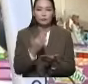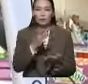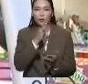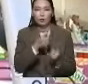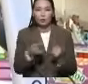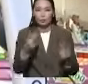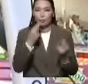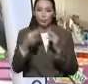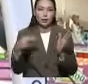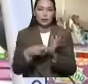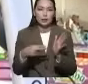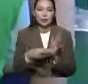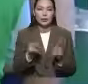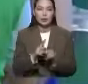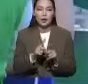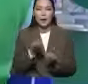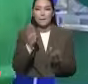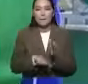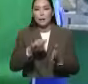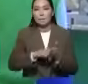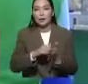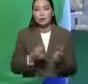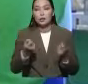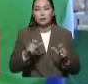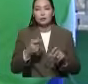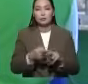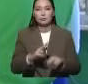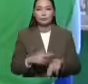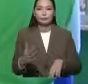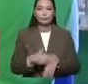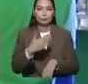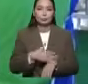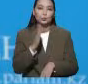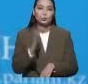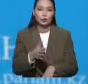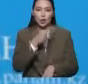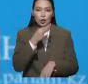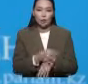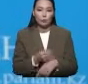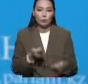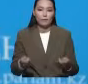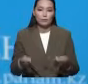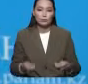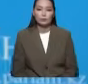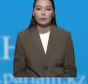азық-түлік бағасын негізсіз өсіруді ойлағандар жазадан құтылмайды дейді жауапты ведомство.